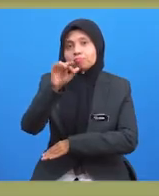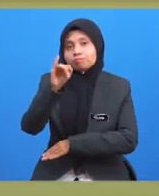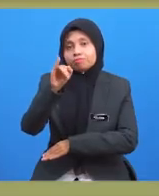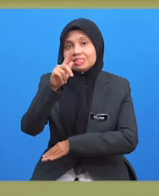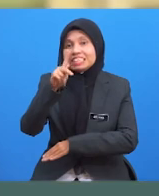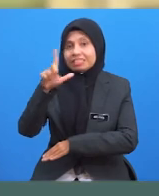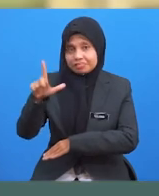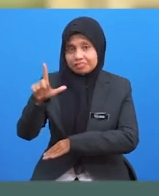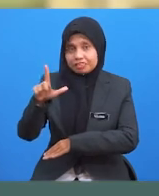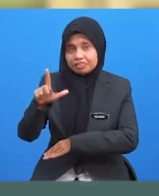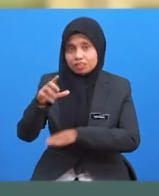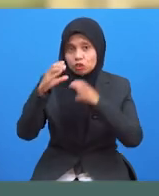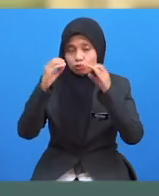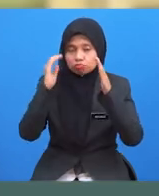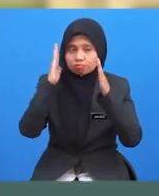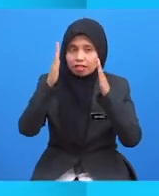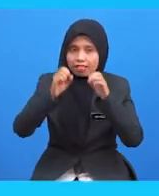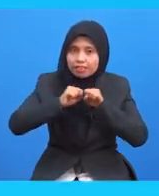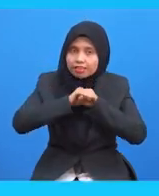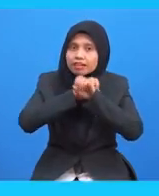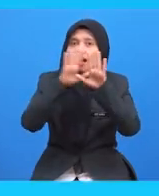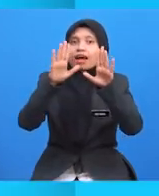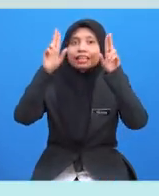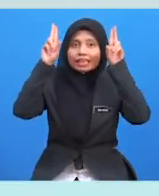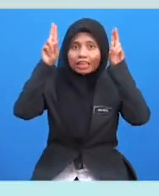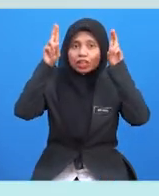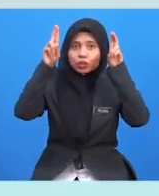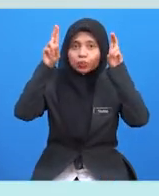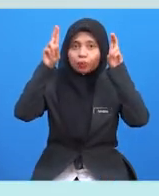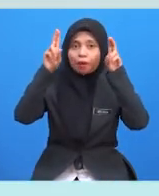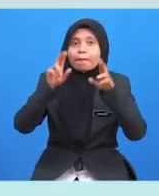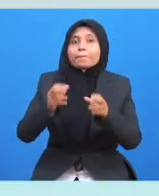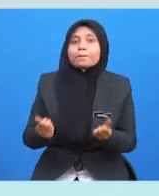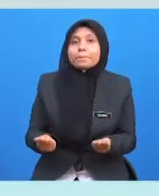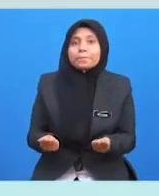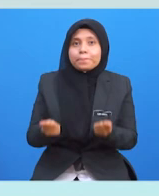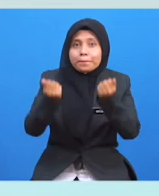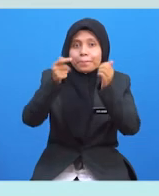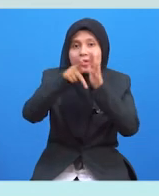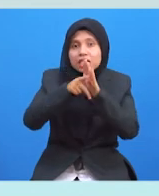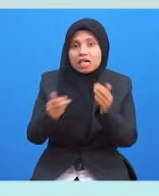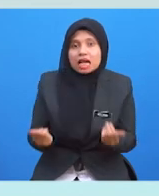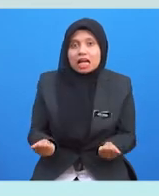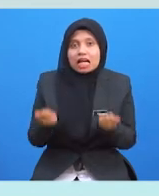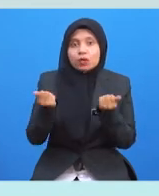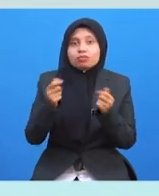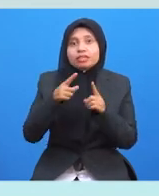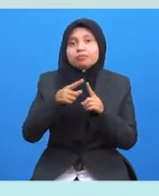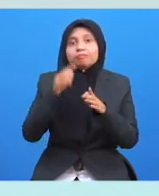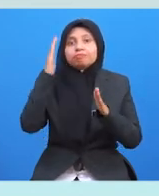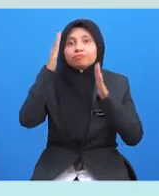kali ini, cikgu akan menerangkan tajuk Pengangkutan di Malaysia, siri